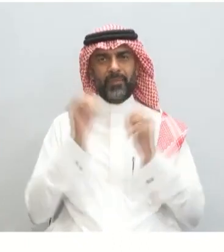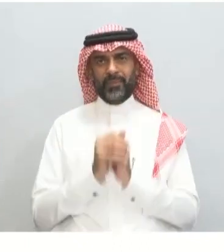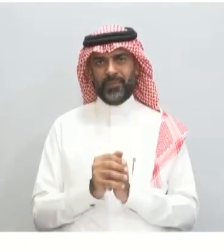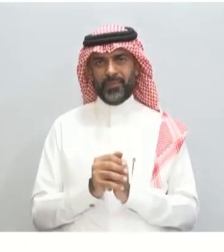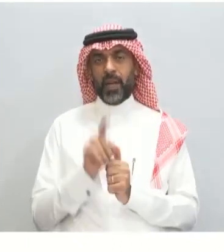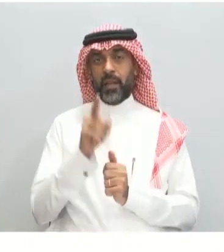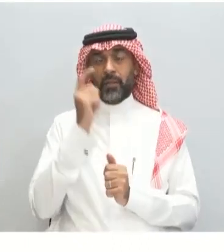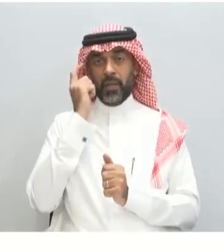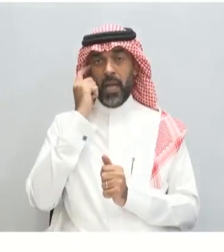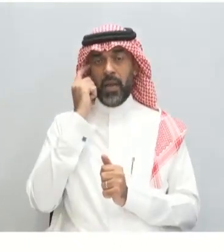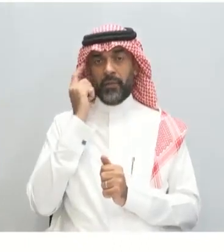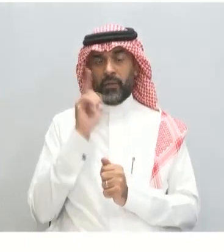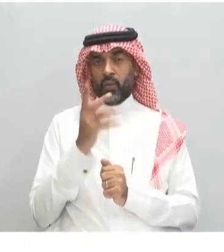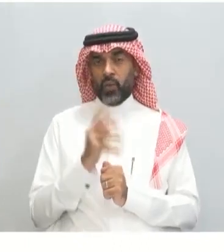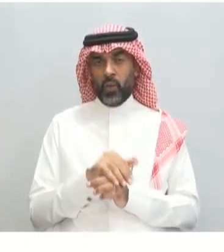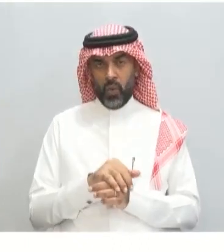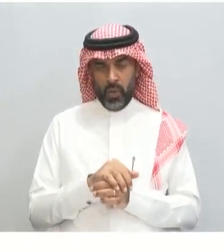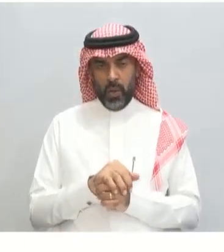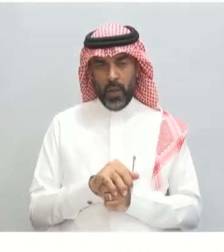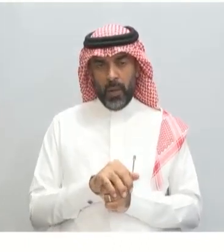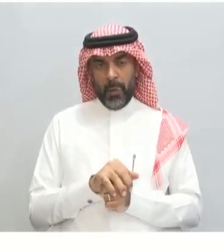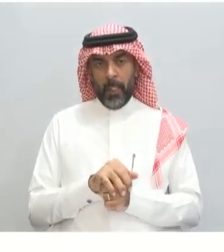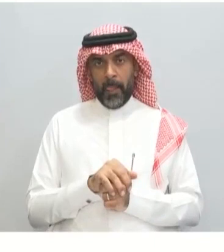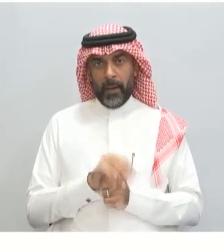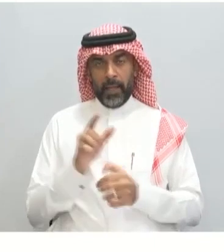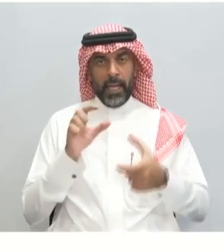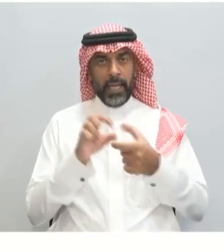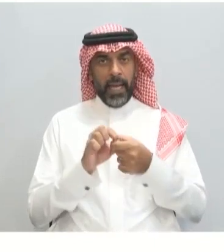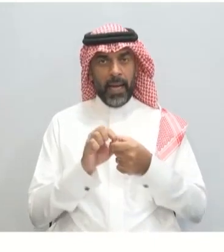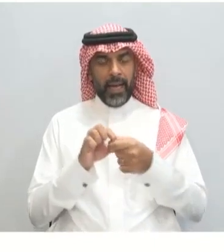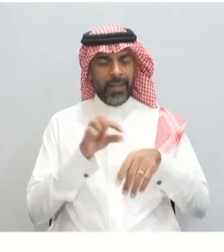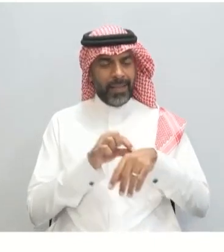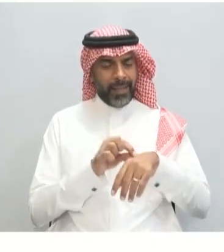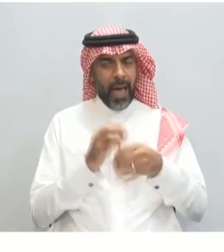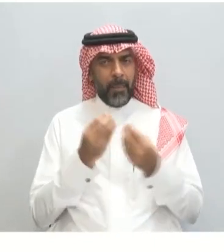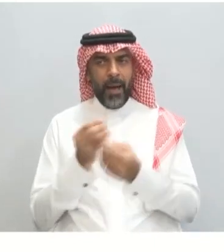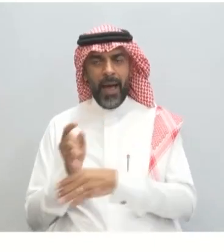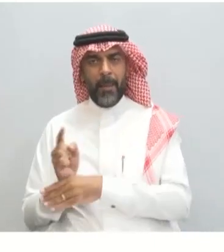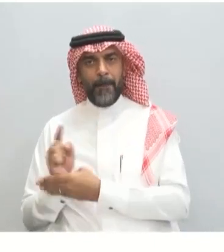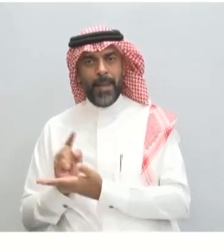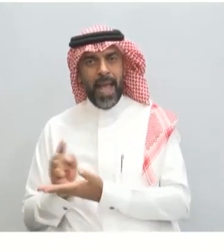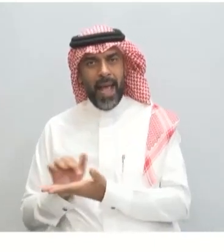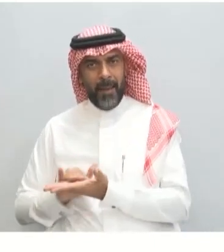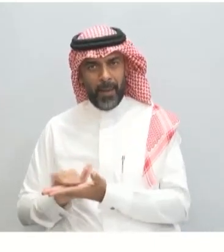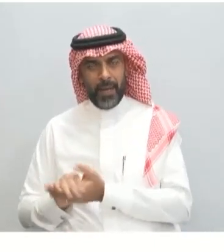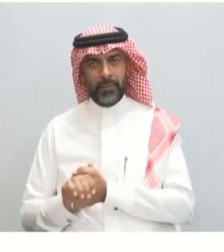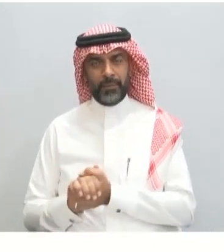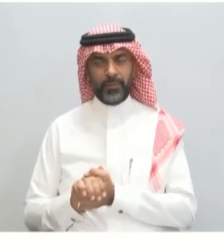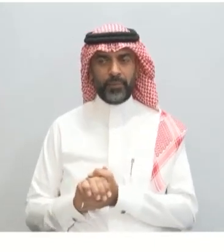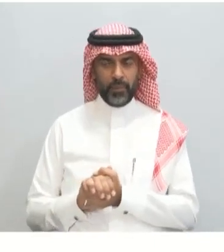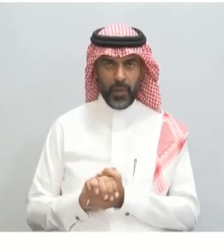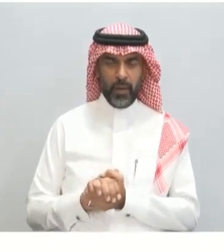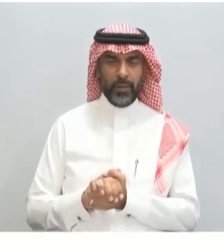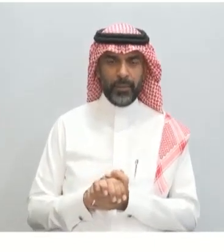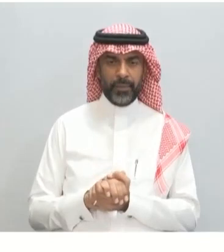تعلمون ابنائي العلاقه بين الانسان والبيئه التي يعيش فيهما كانت نظرياتهم